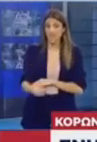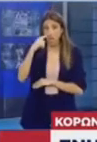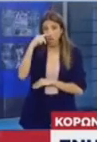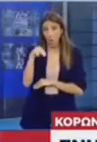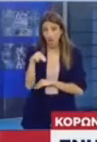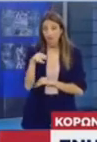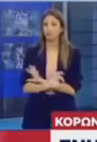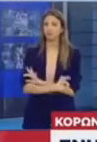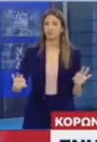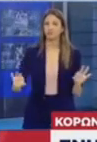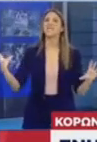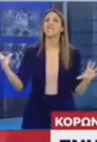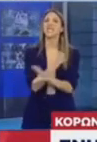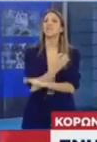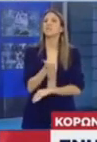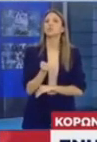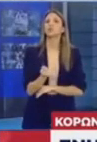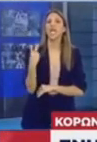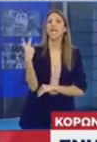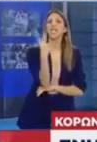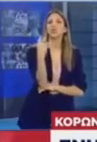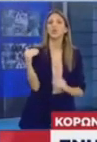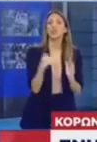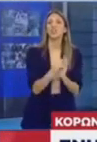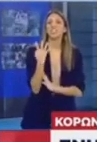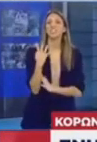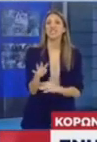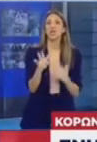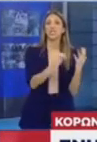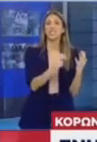πλέον να μπορούμε να κάνουμε κατά μέσο όρο 22.492 τεστ την ημέρα.